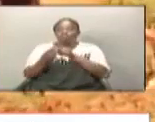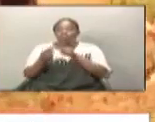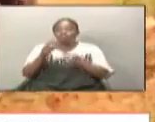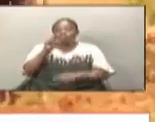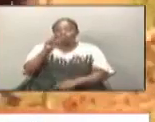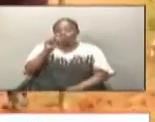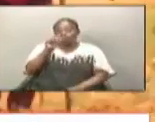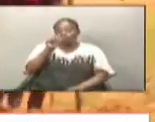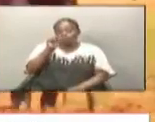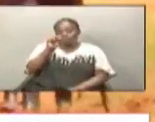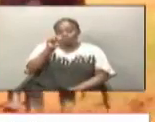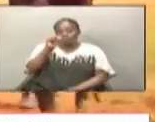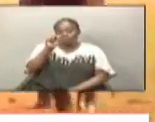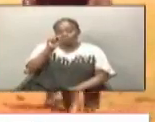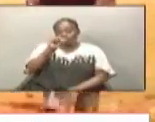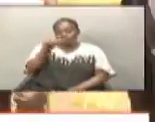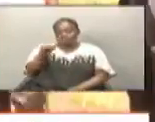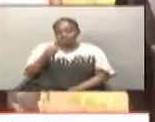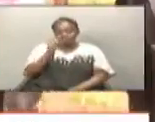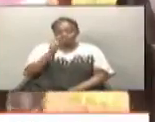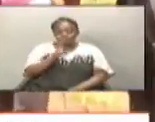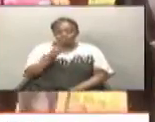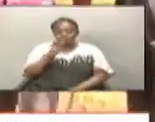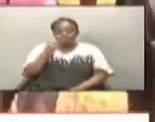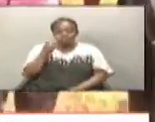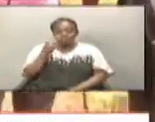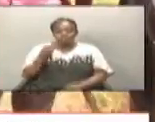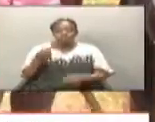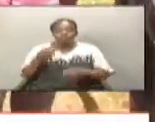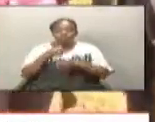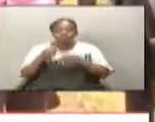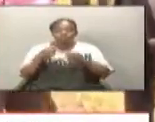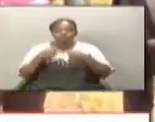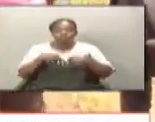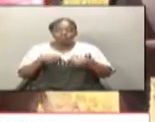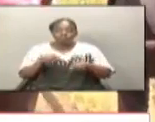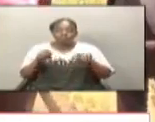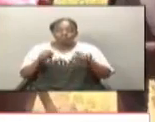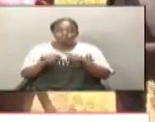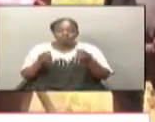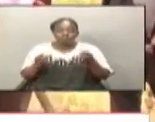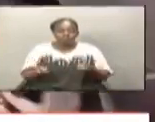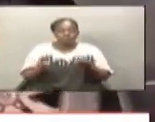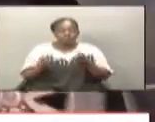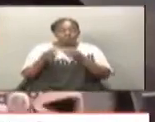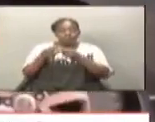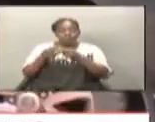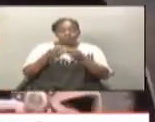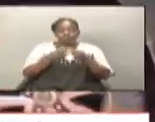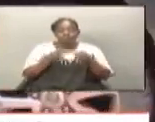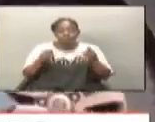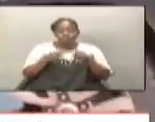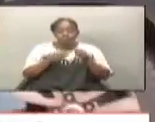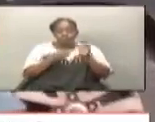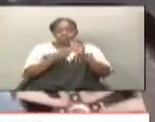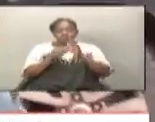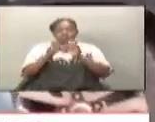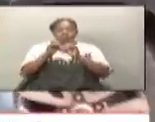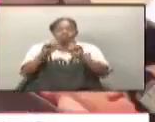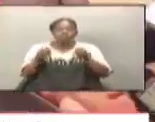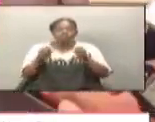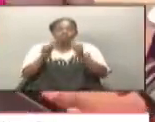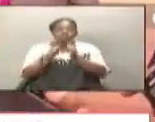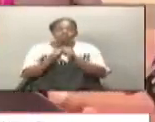sichito kagodo nabala elana alabula. Bonabe nyigira mivuyo nokuba wavuli zine tika kubajutuka. Nga wito wakulaze kugadali kwa mfufwe